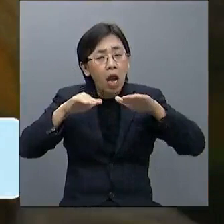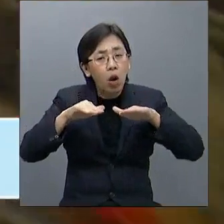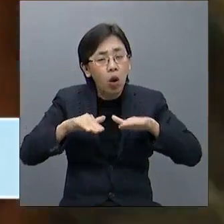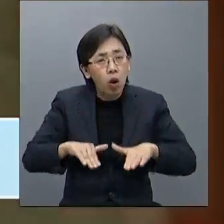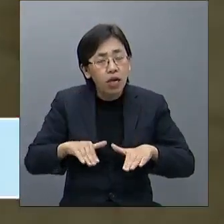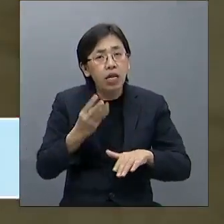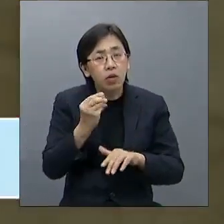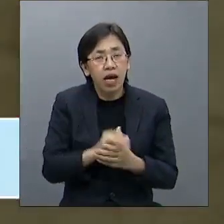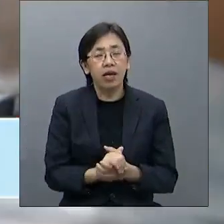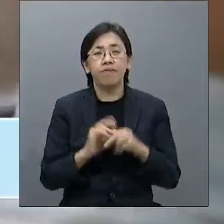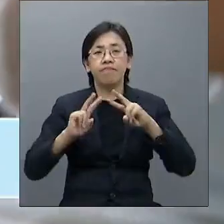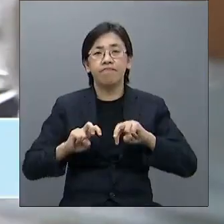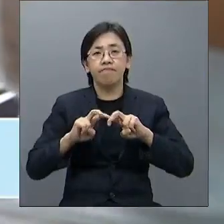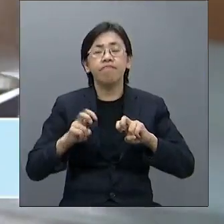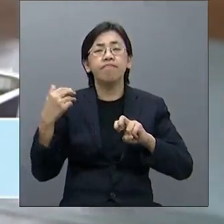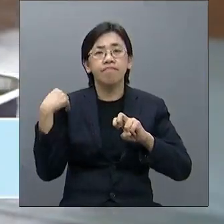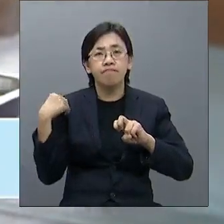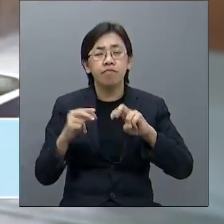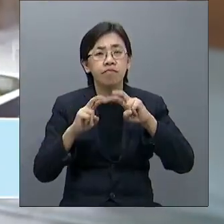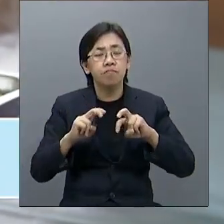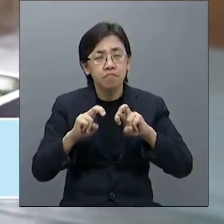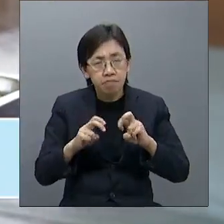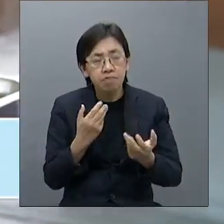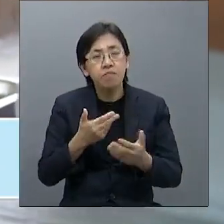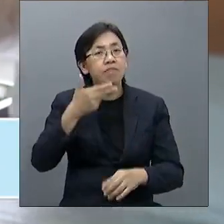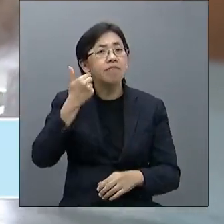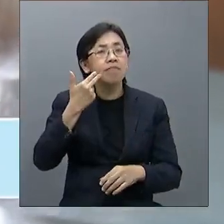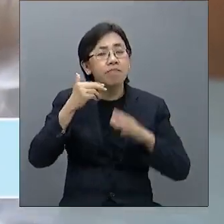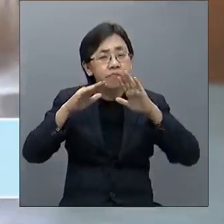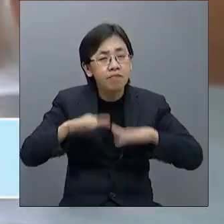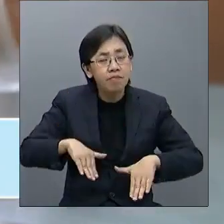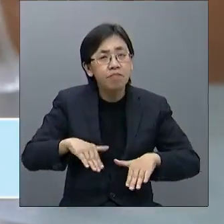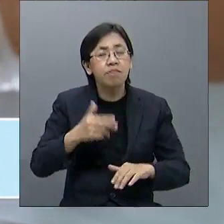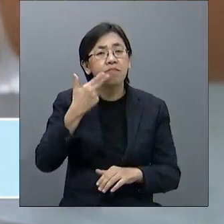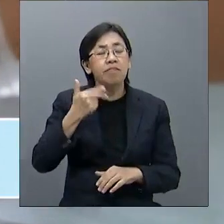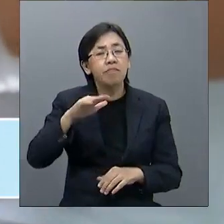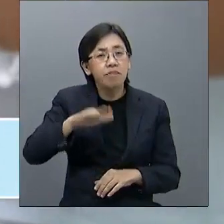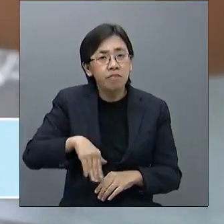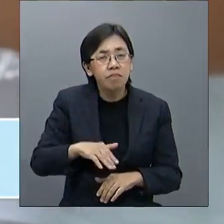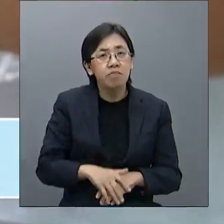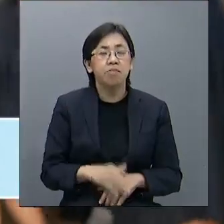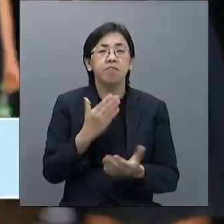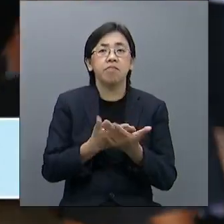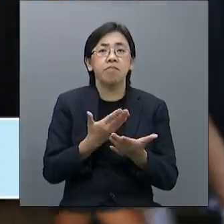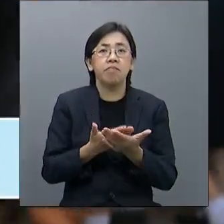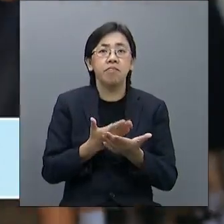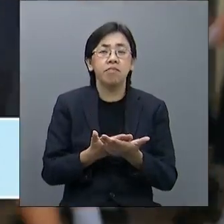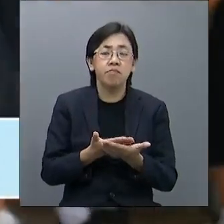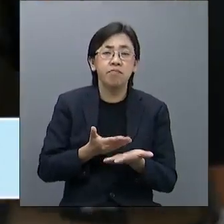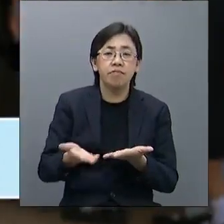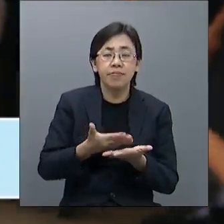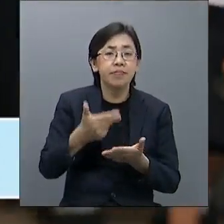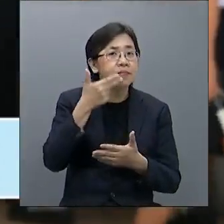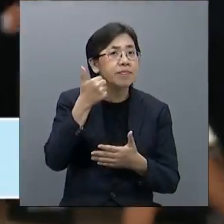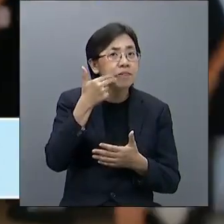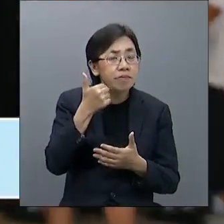บการศึกษาของเขาได้เคยรายงานว่าเขาสามารถลดค่าน้ำตาลหมายถึงว่าราคาที่เขาจะต้องซื้อน้ำตาล